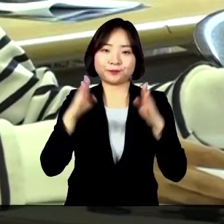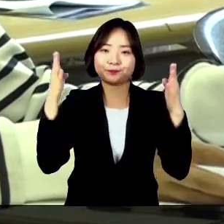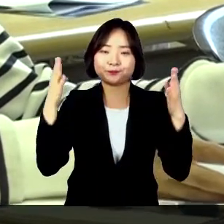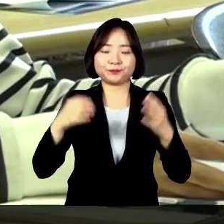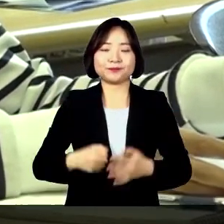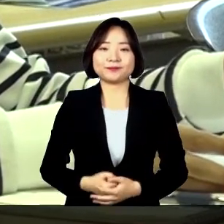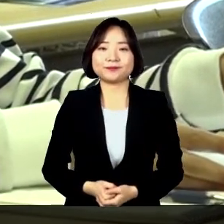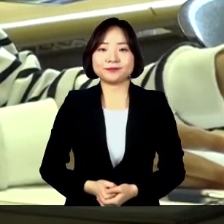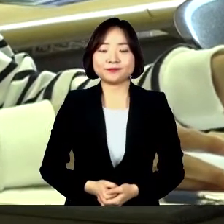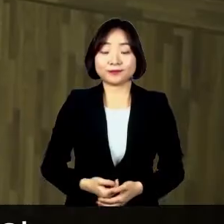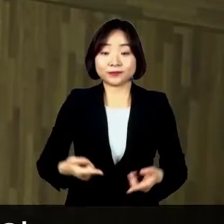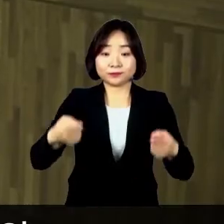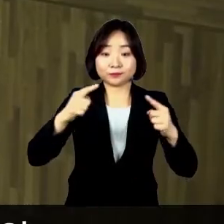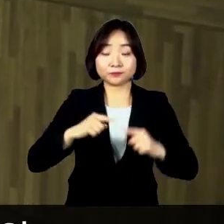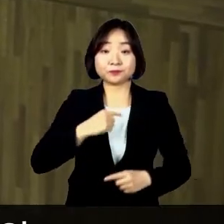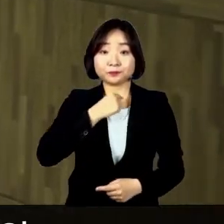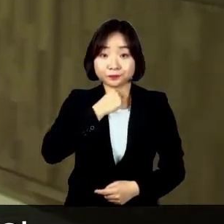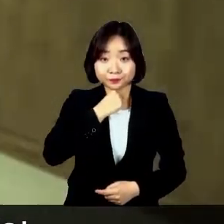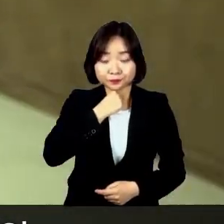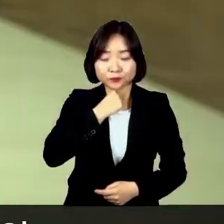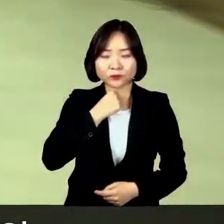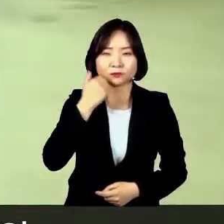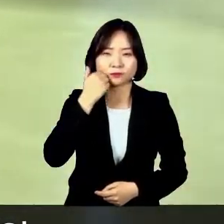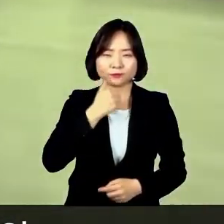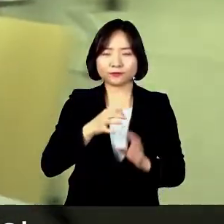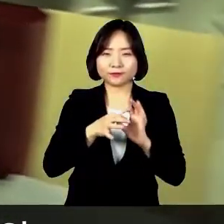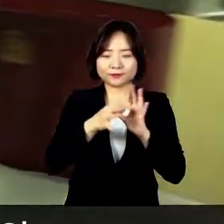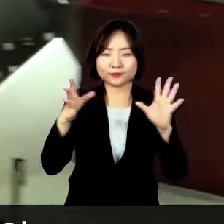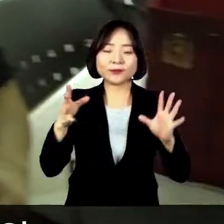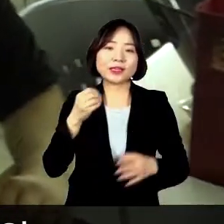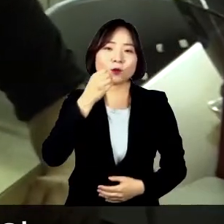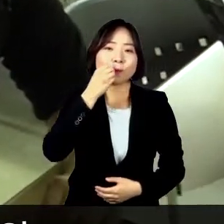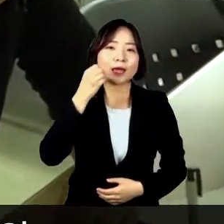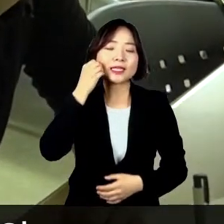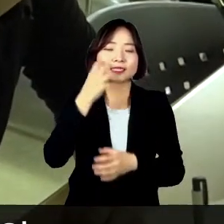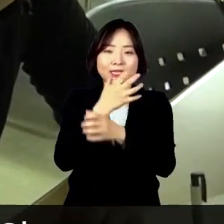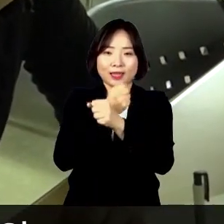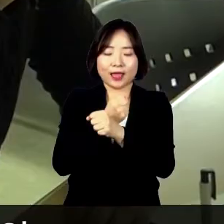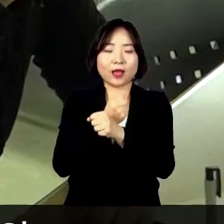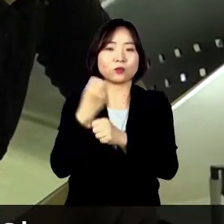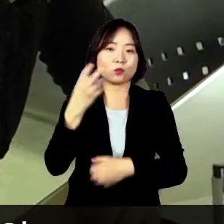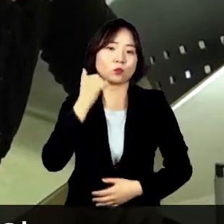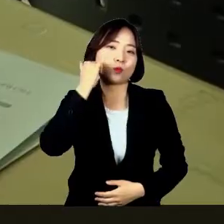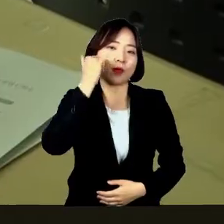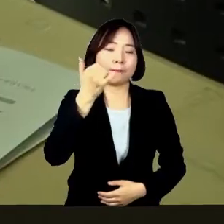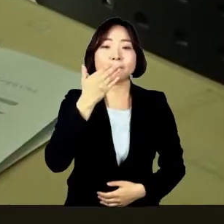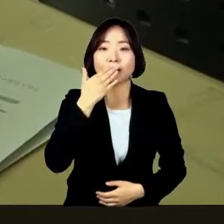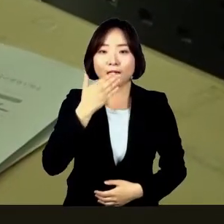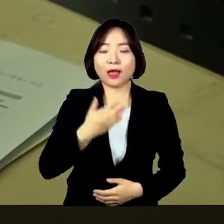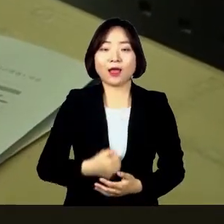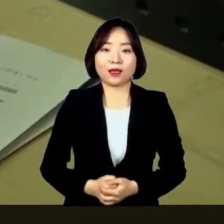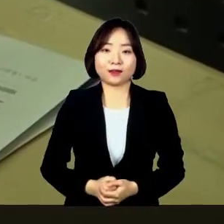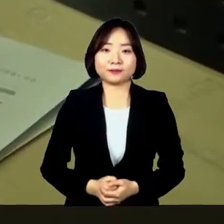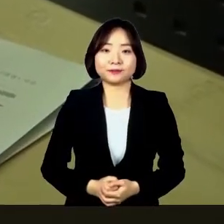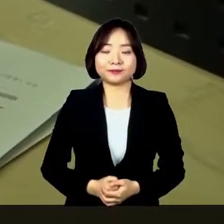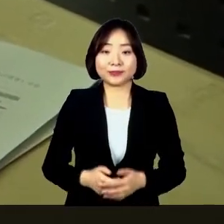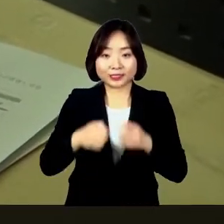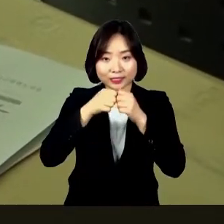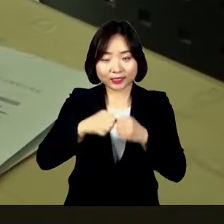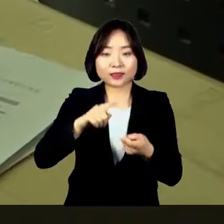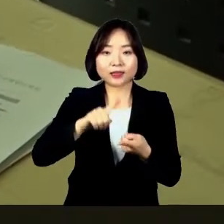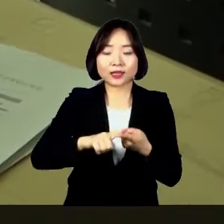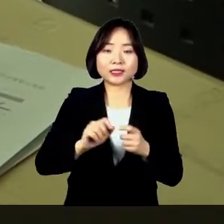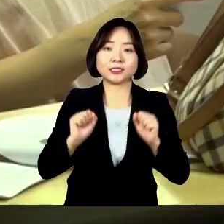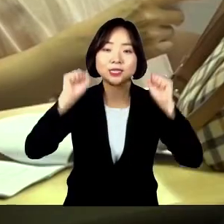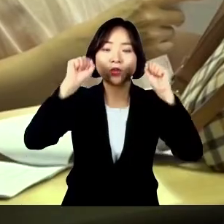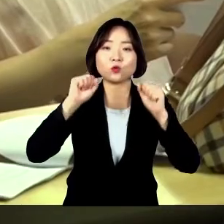진행될 예정입니다. 참여를 희망하는 천안시민은 누구나 천안시 통합 예약 시스템 홈페이지와 전화로 신청할 수 있는데요.